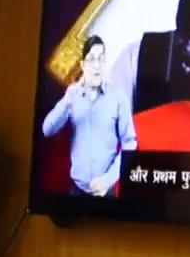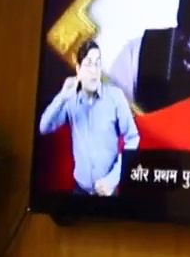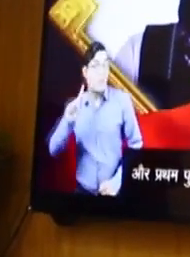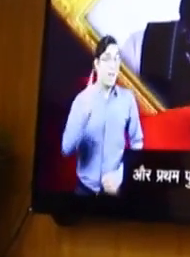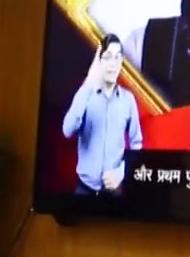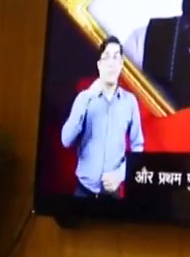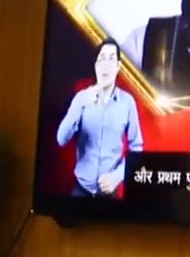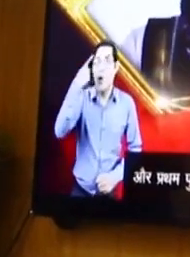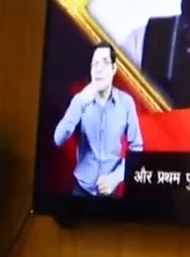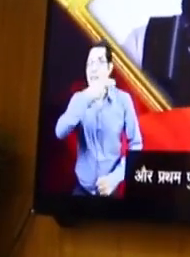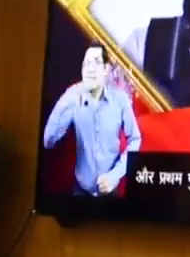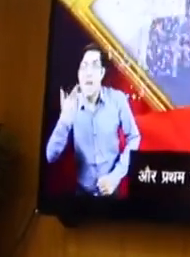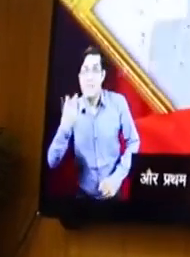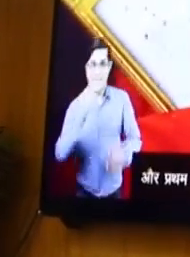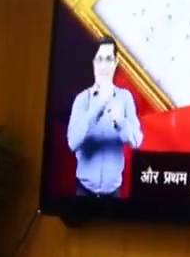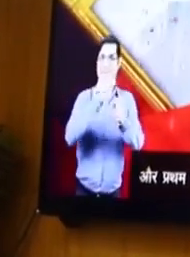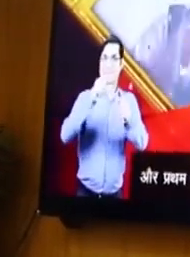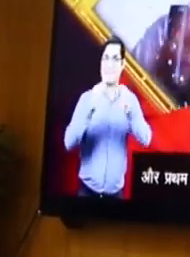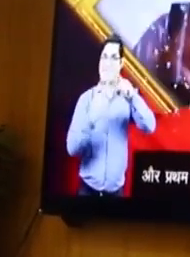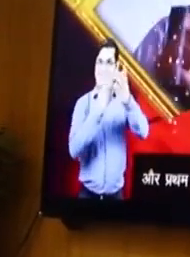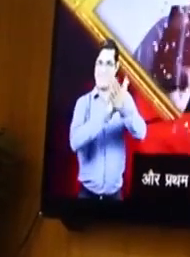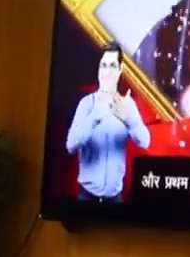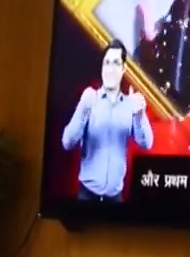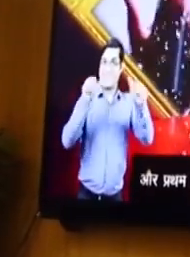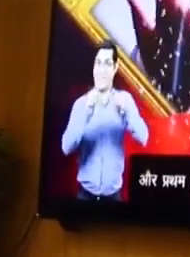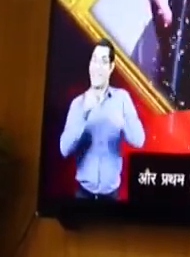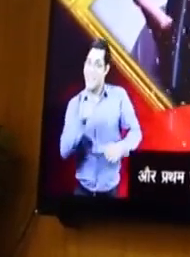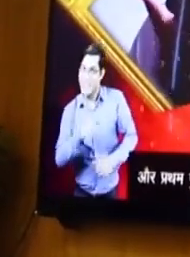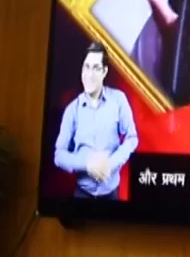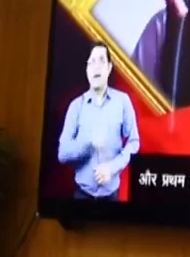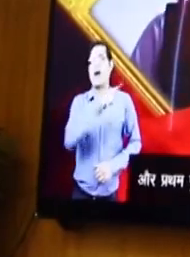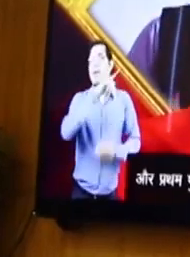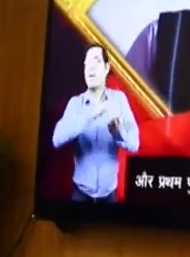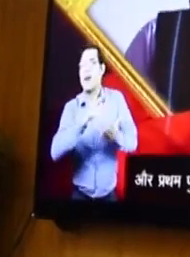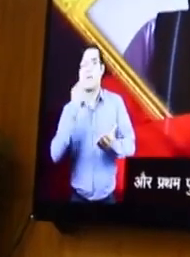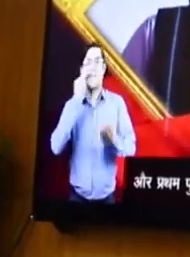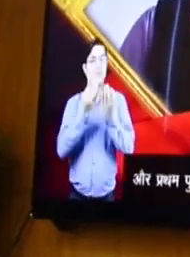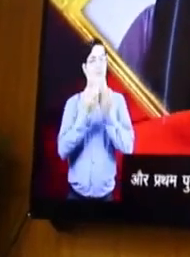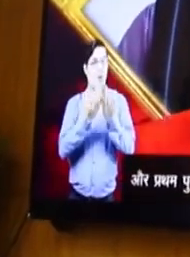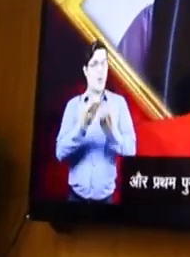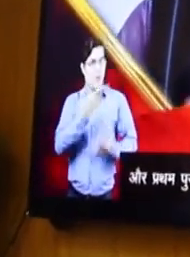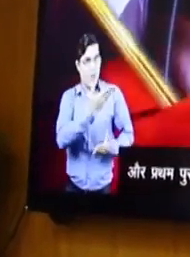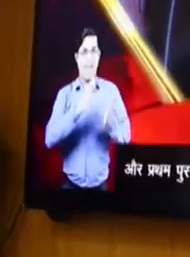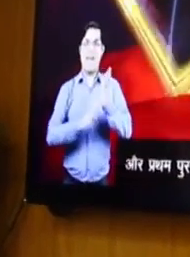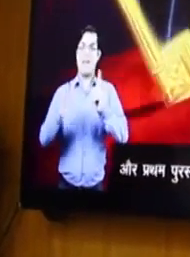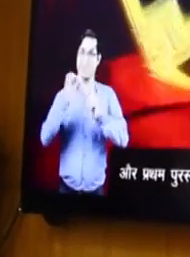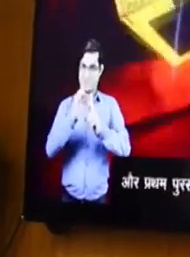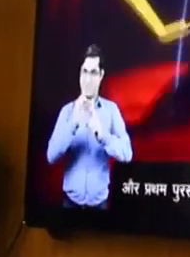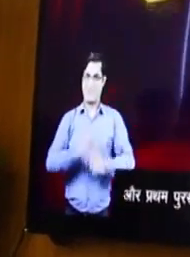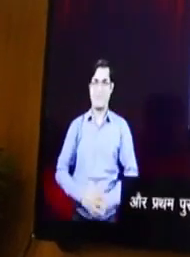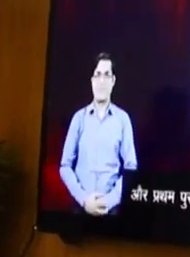और प्रथम पुरस्कार इंदौर बधिर द्विभाषी एकेडमी मध्य प्रदेश की गाथा जैन को दिया जाता है।